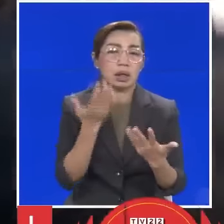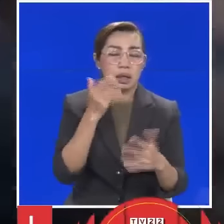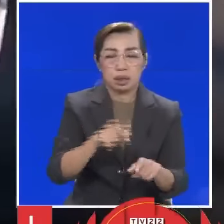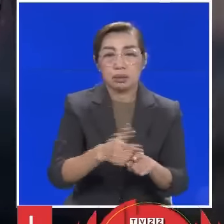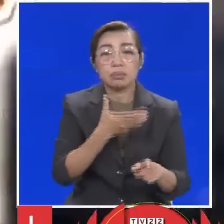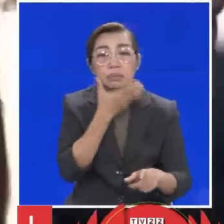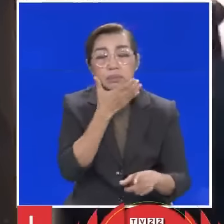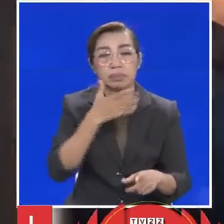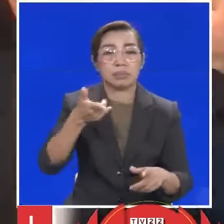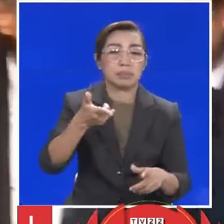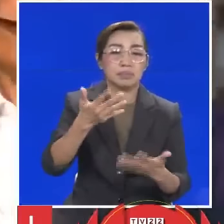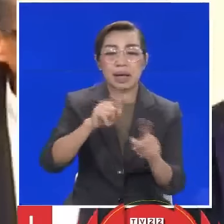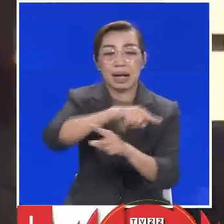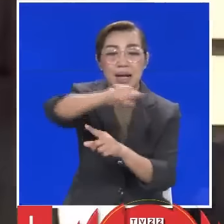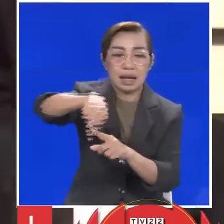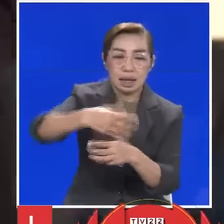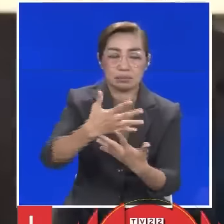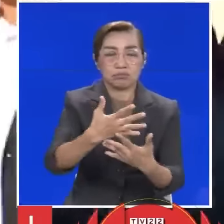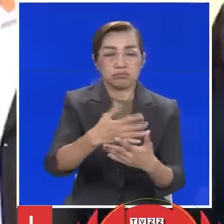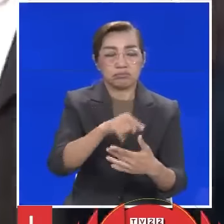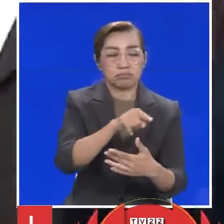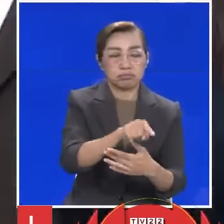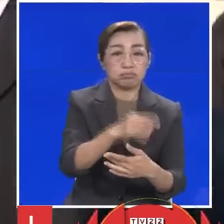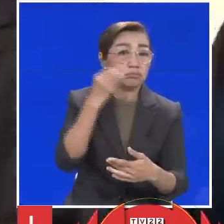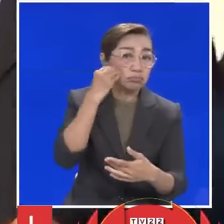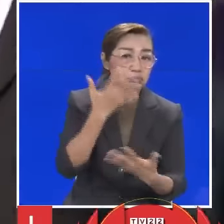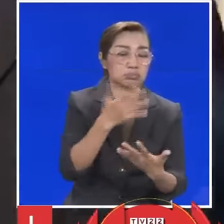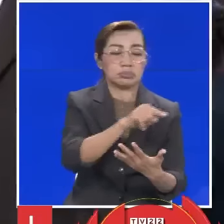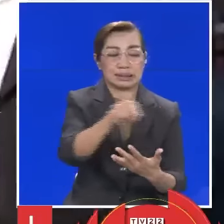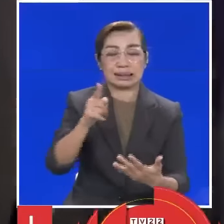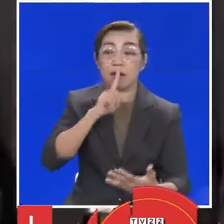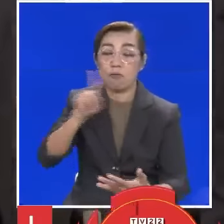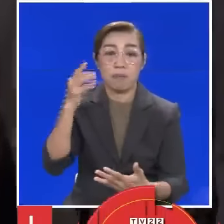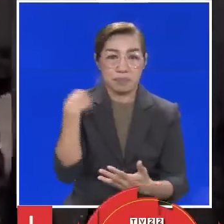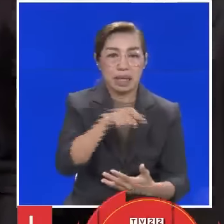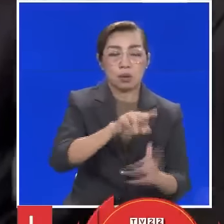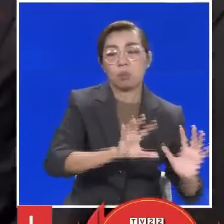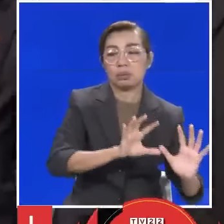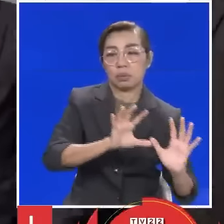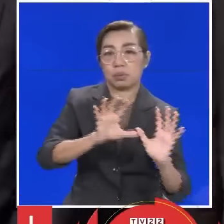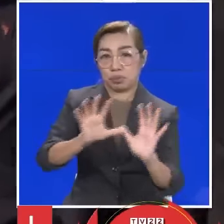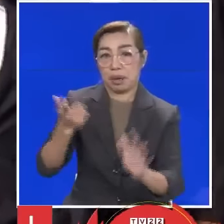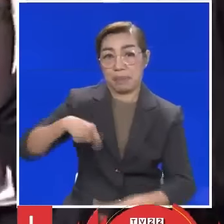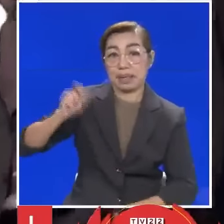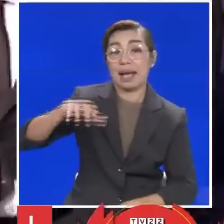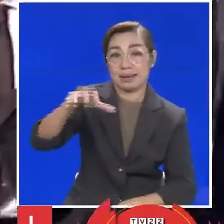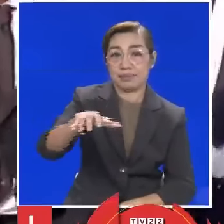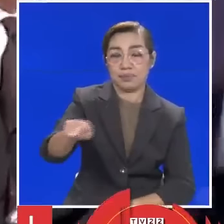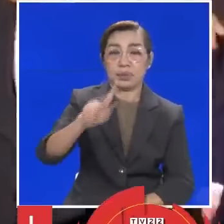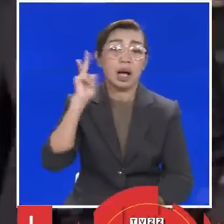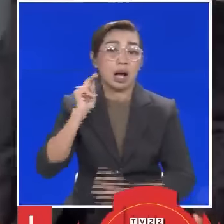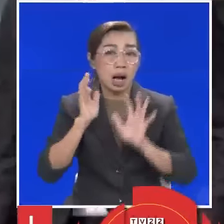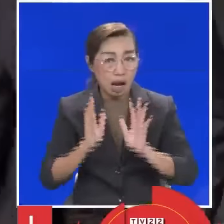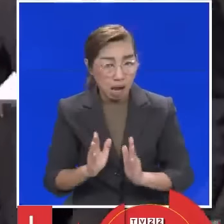นก็อยู่ในกลุ่มเดียวกันก็มารอคำฟังคำพิพากษากันนะคะบรรยากาศตั้งแต่ช่วงเช้าก็มีสื่อมวลชนแล้ว